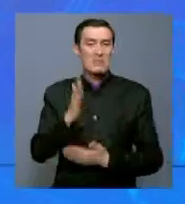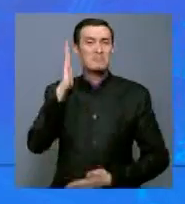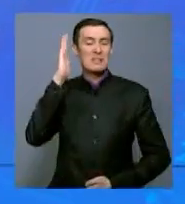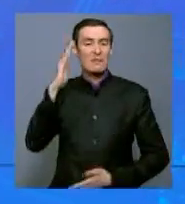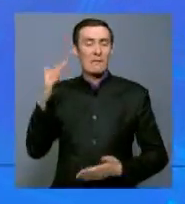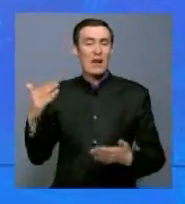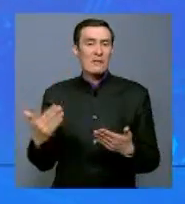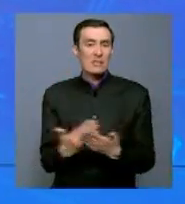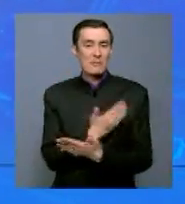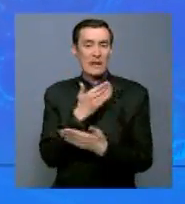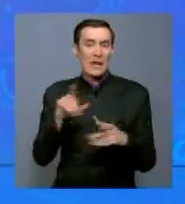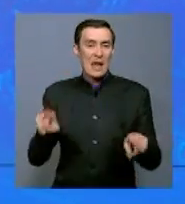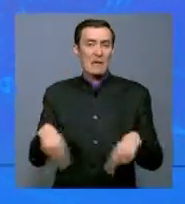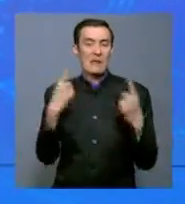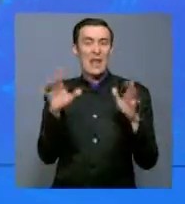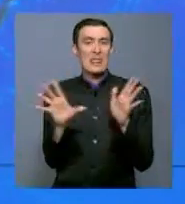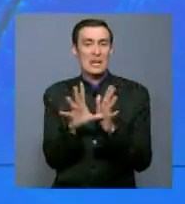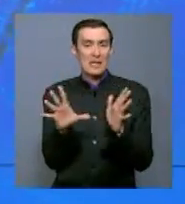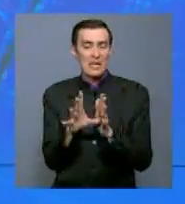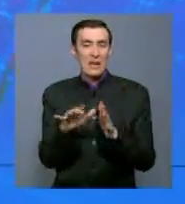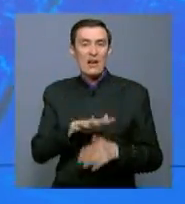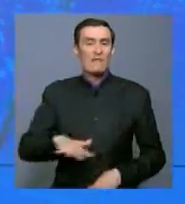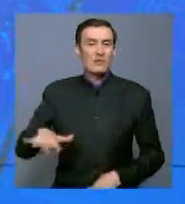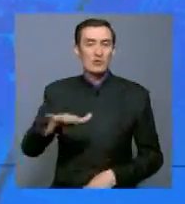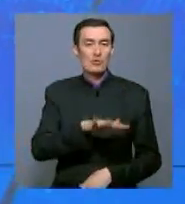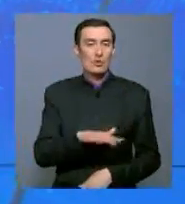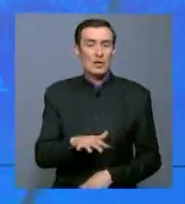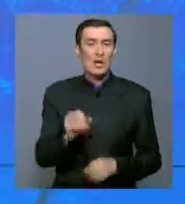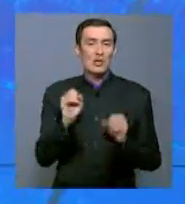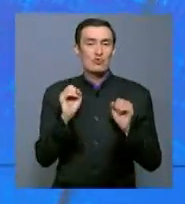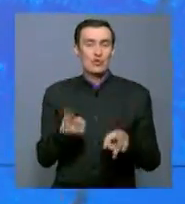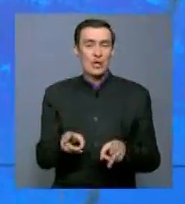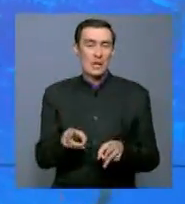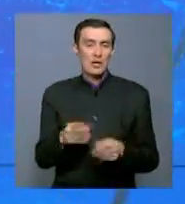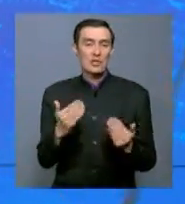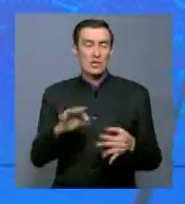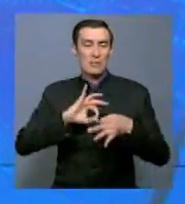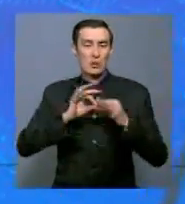перспективах возобновляемой энергетики в зоне отчуждения Анна Панащук.